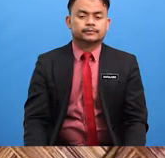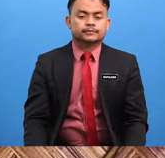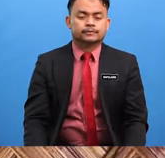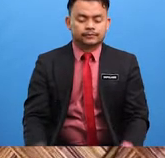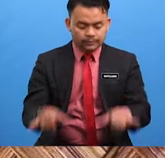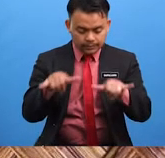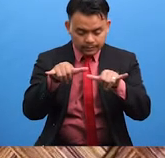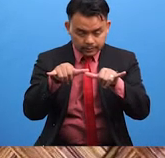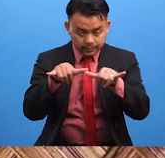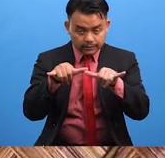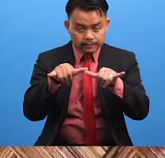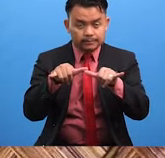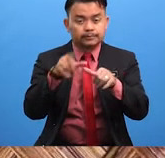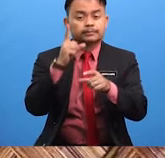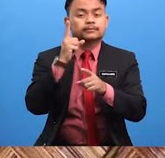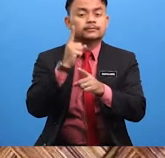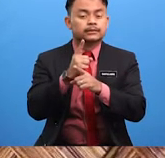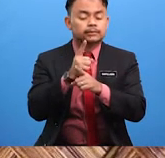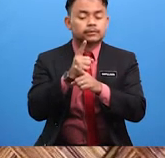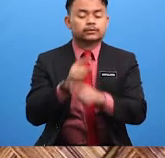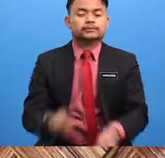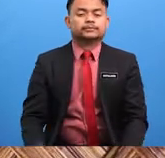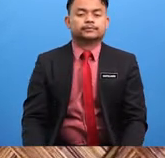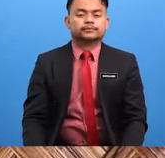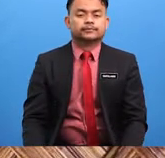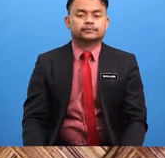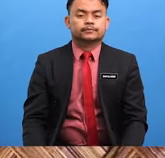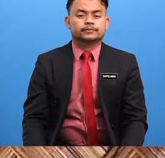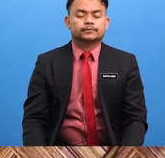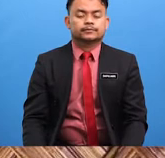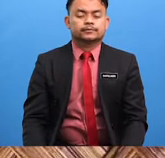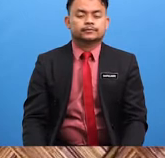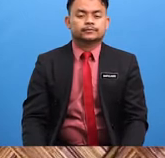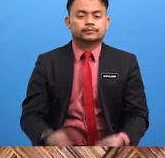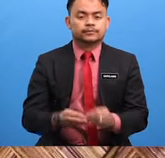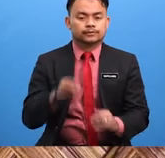serta disusun mengikut rangkap. 2. Melayur.